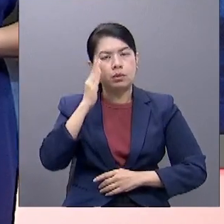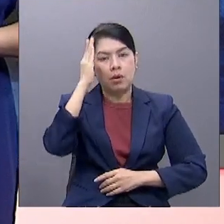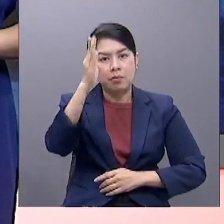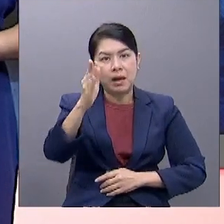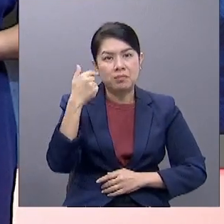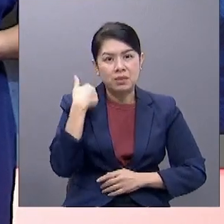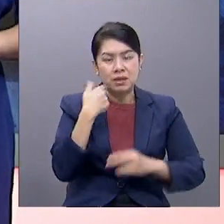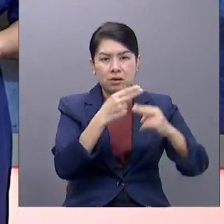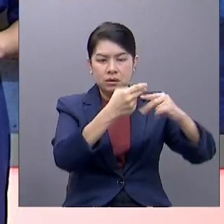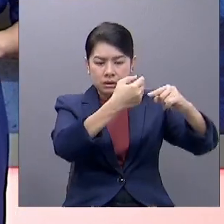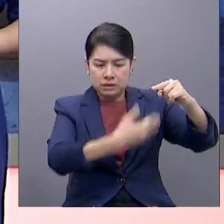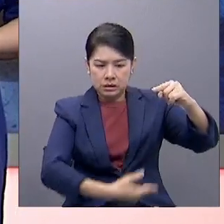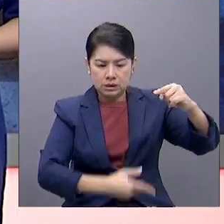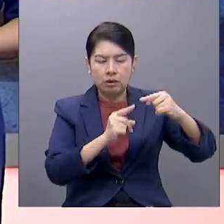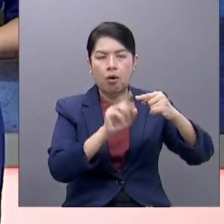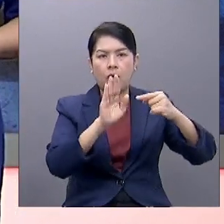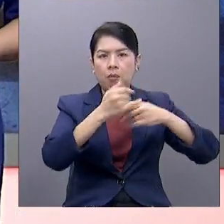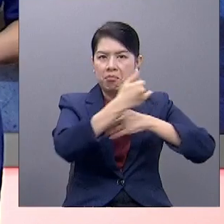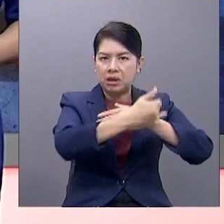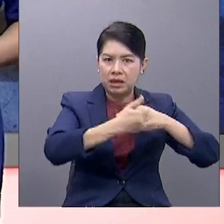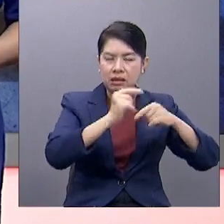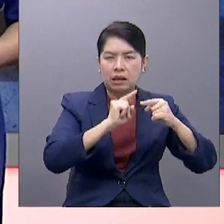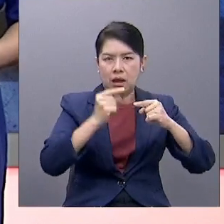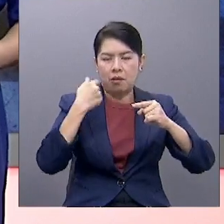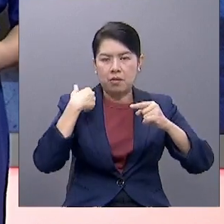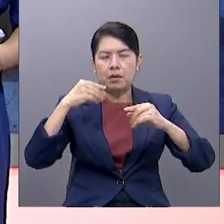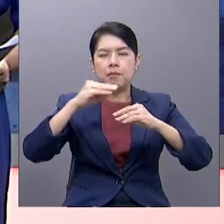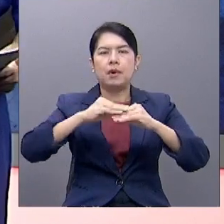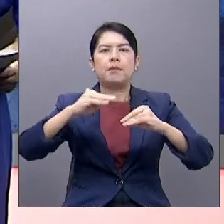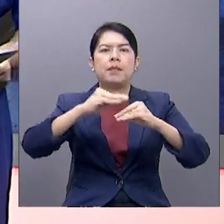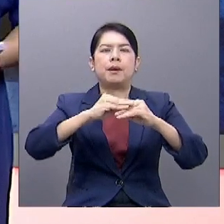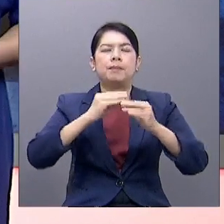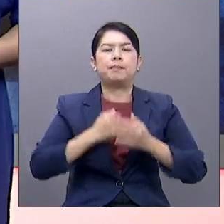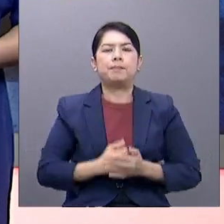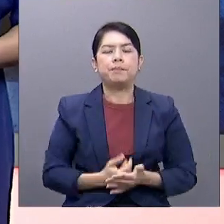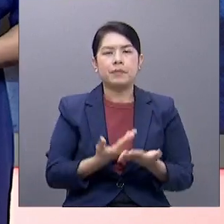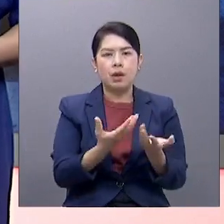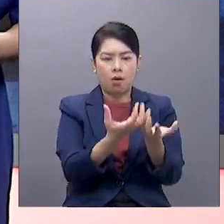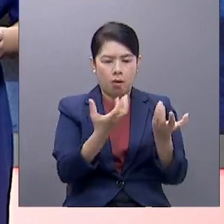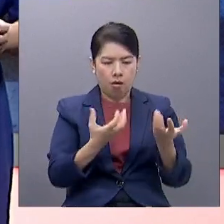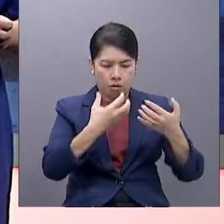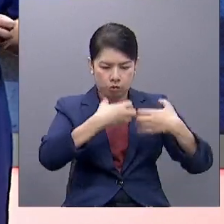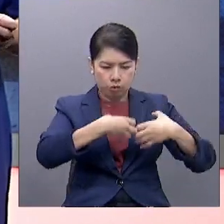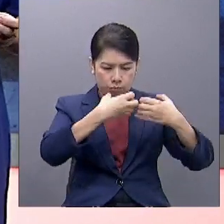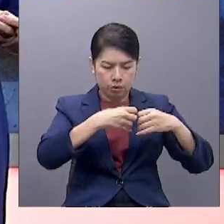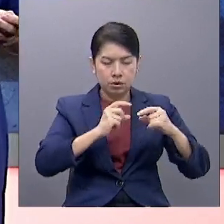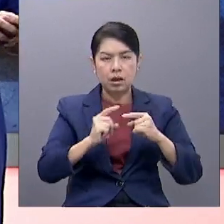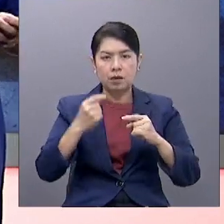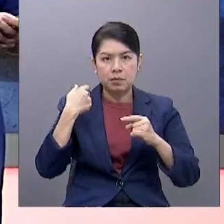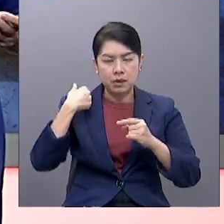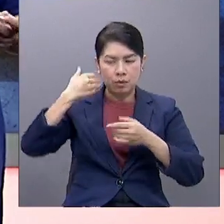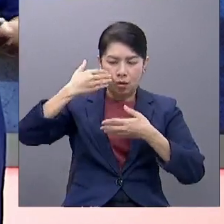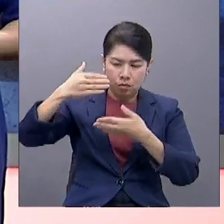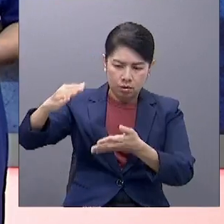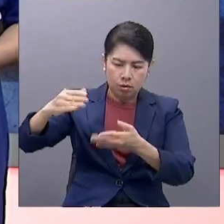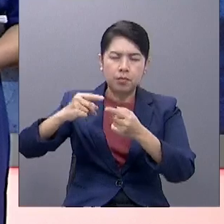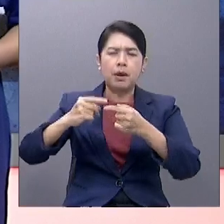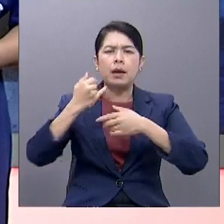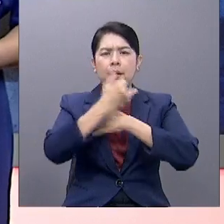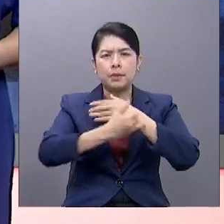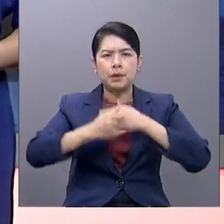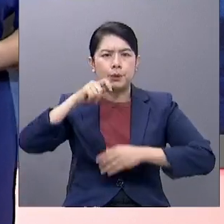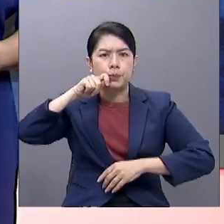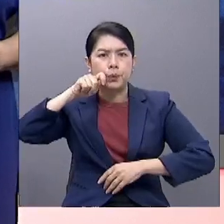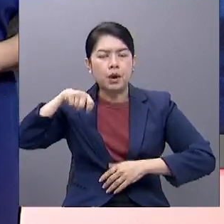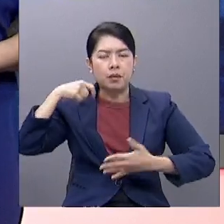ายชื่อนี้อาจจะต้องเพิ่มจำนวนขึ้นอีกส่วนอาวุธยุทโธปกรณ์ที่นานาชาติส่งไปให้กับยูเครนนะคะประเทศผู้สนับสนุนหลักแน่น